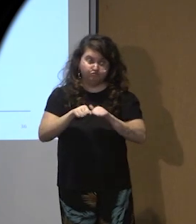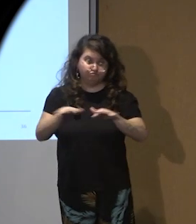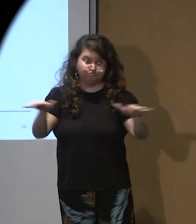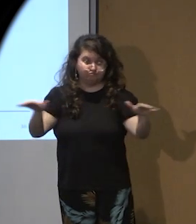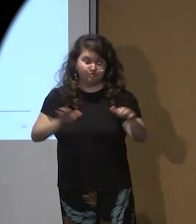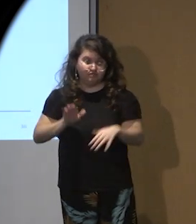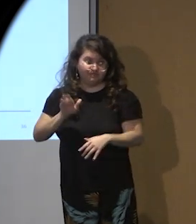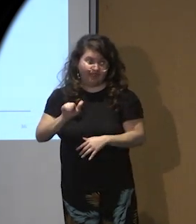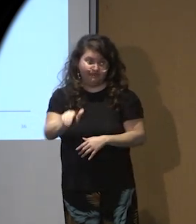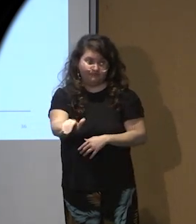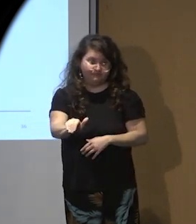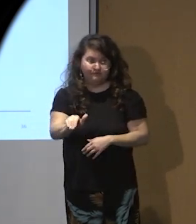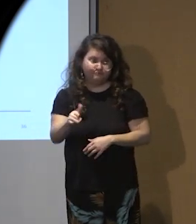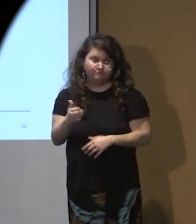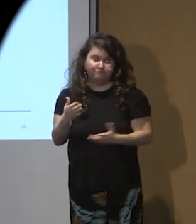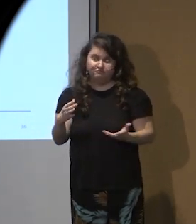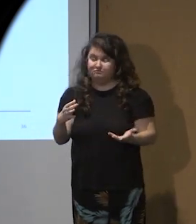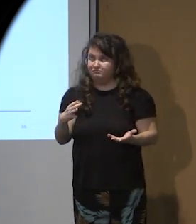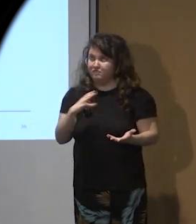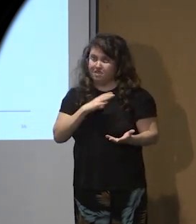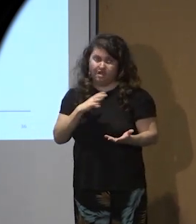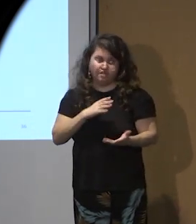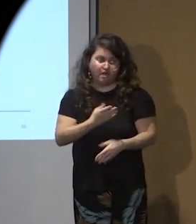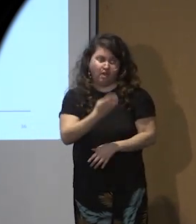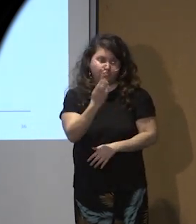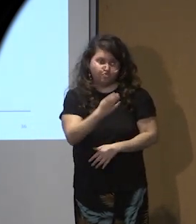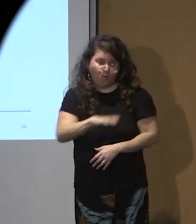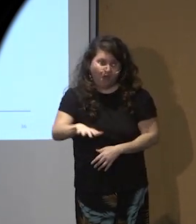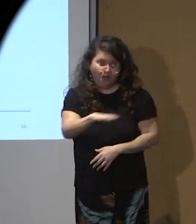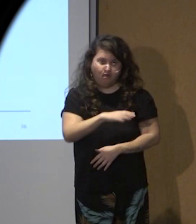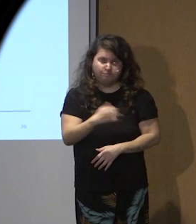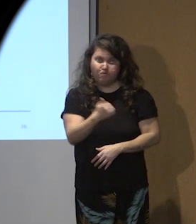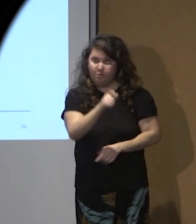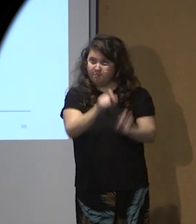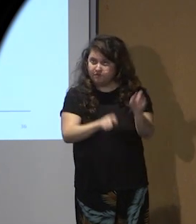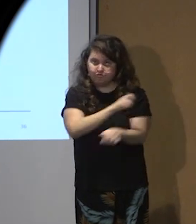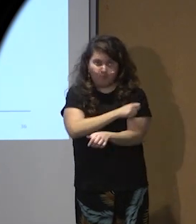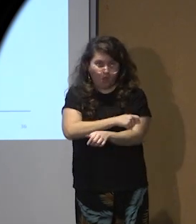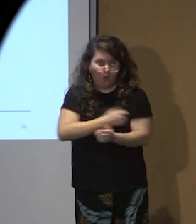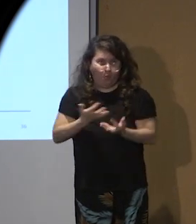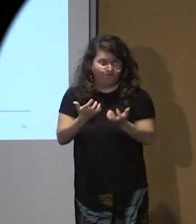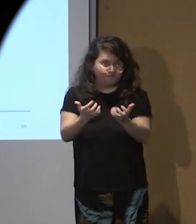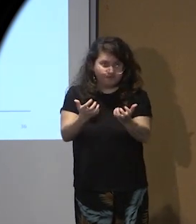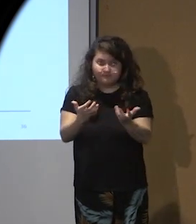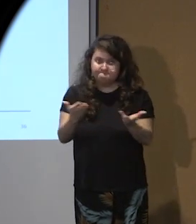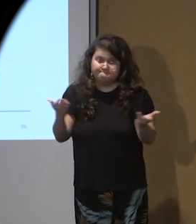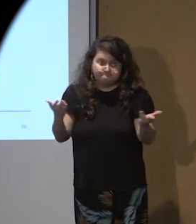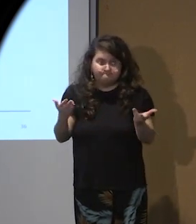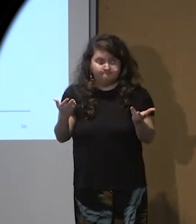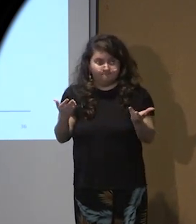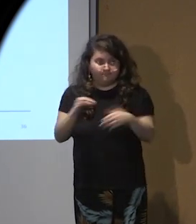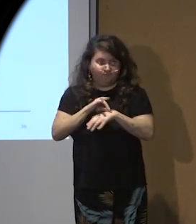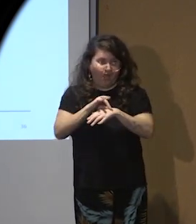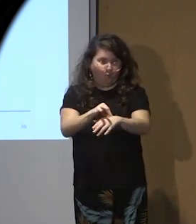à une demande et à un besoin ou une envie du sportif. Donc il faut l'accompagner, même si ce n'est pas